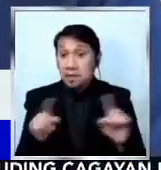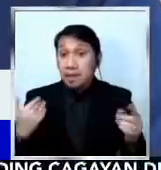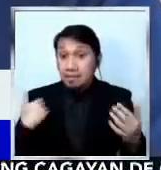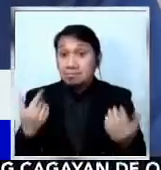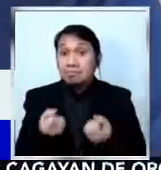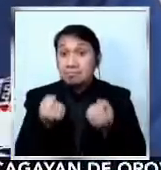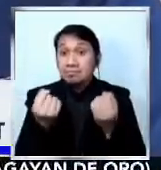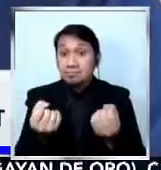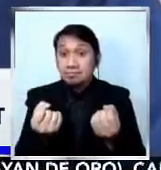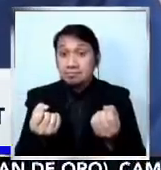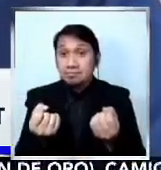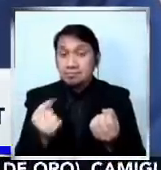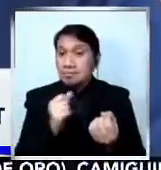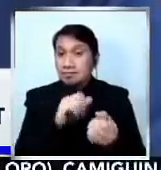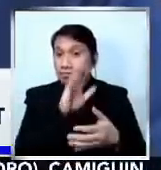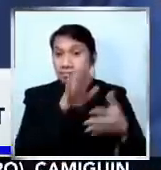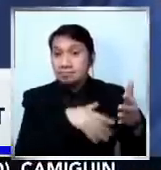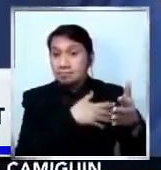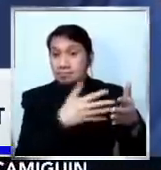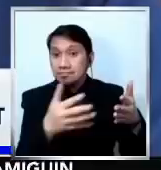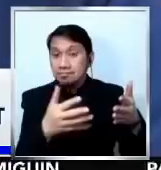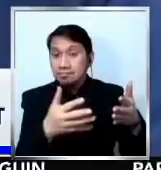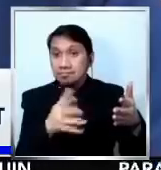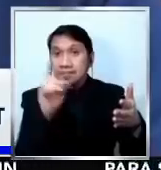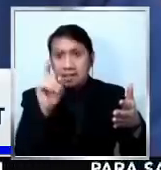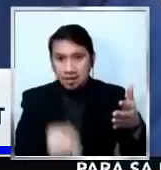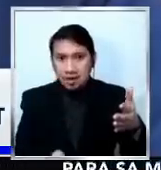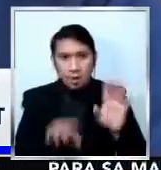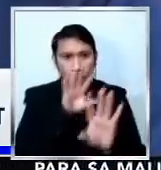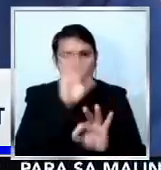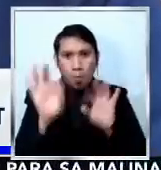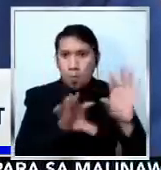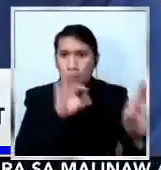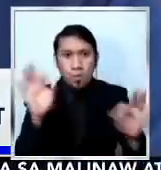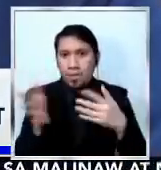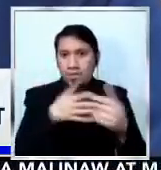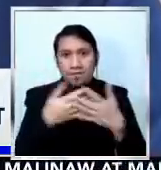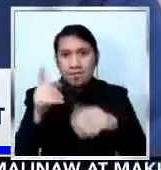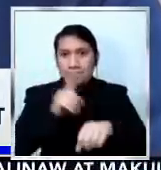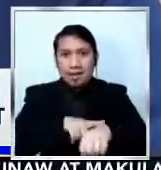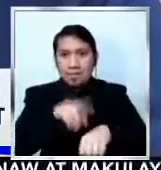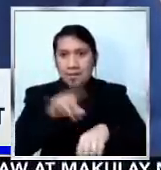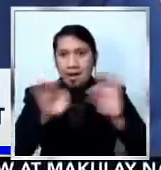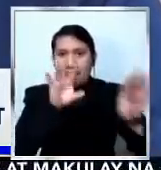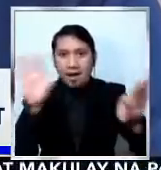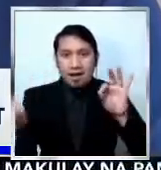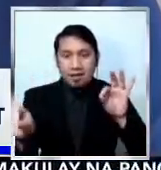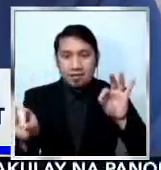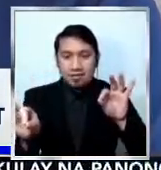dapat naka-schedule, dapat random para mas credible yung drug test. Kasi yung drug test,